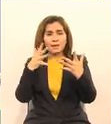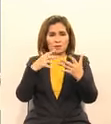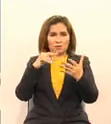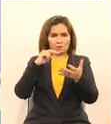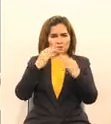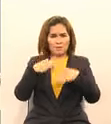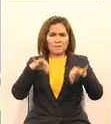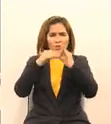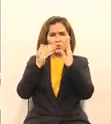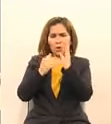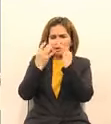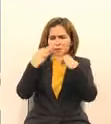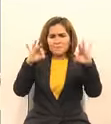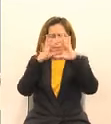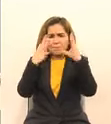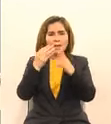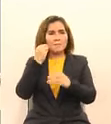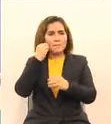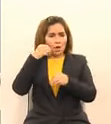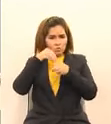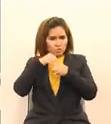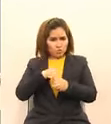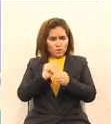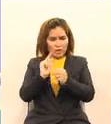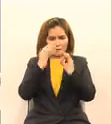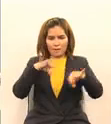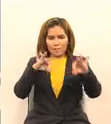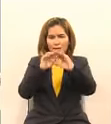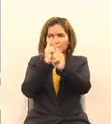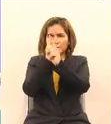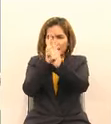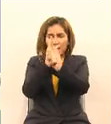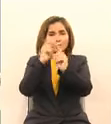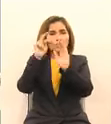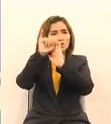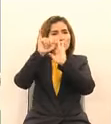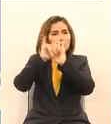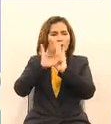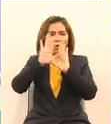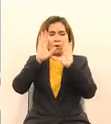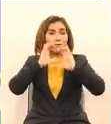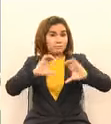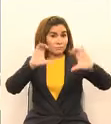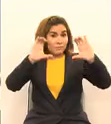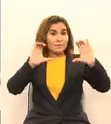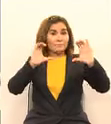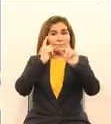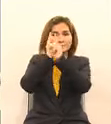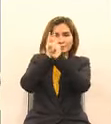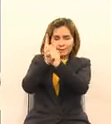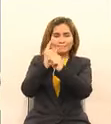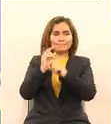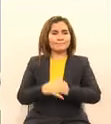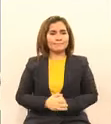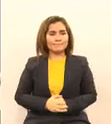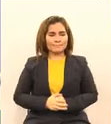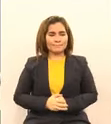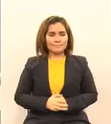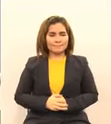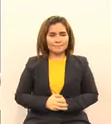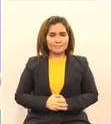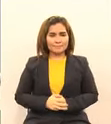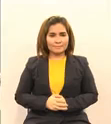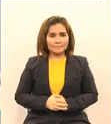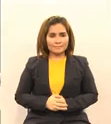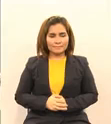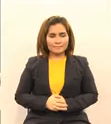อยู่บ้านนะครับสนับสนุนโครงการอยู่บ้านหยุดเชื้อเพื่อชาตินะครับแล้วก็สิ่งที่เ